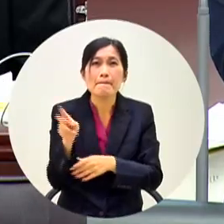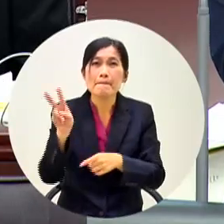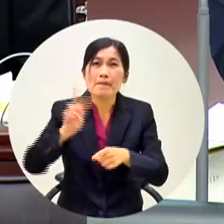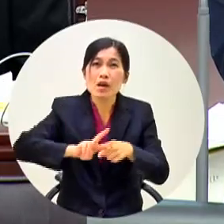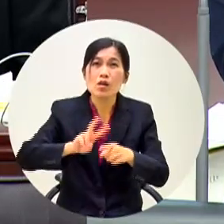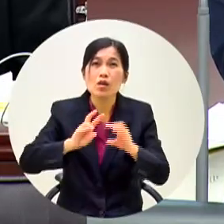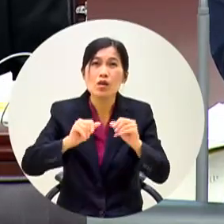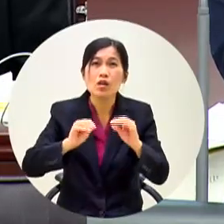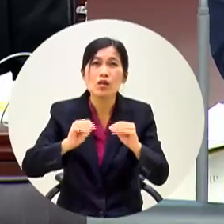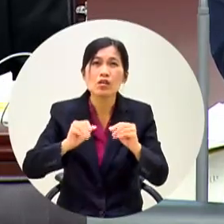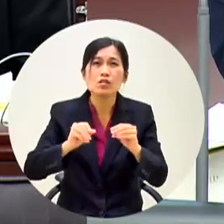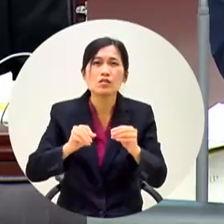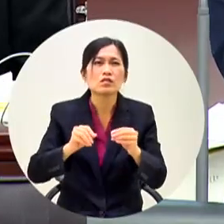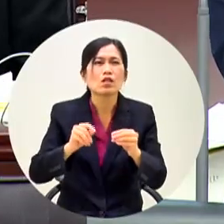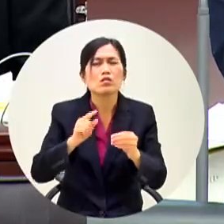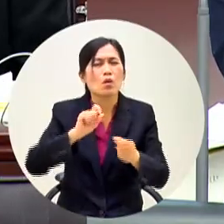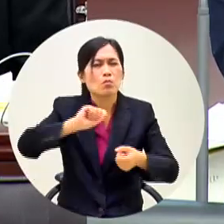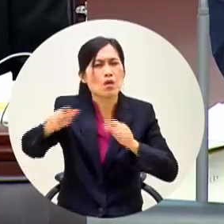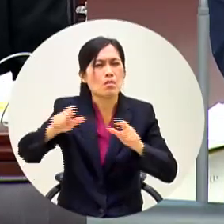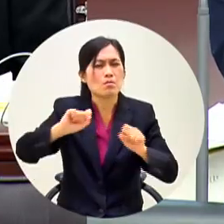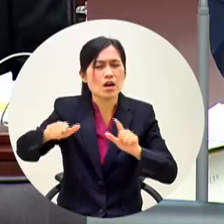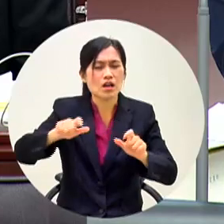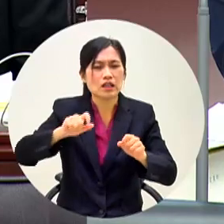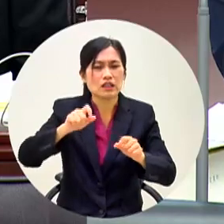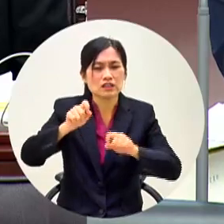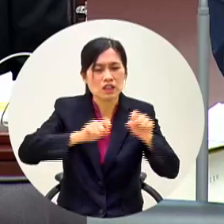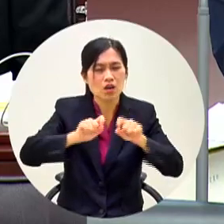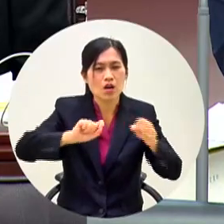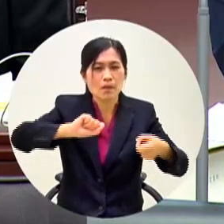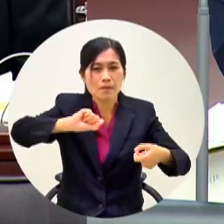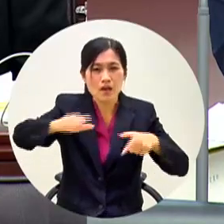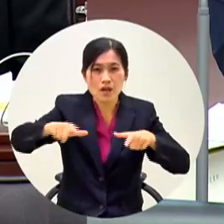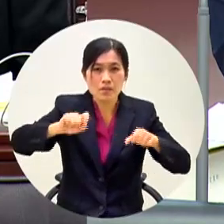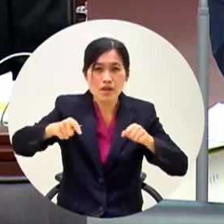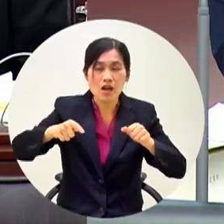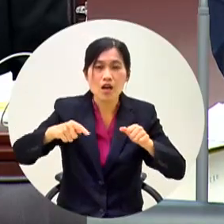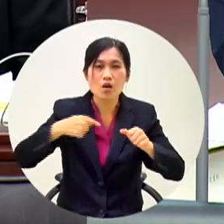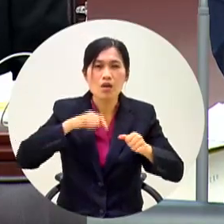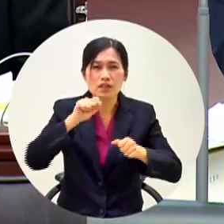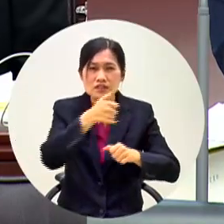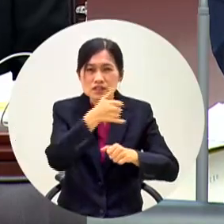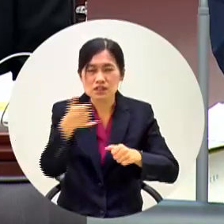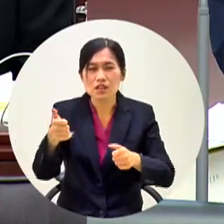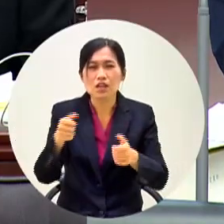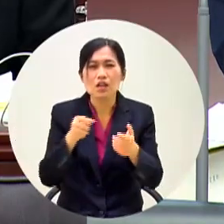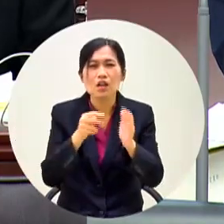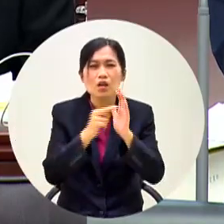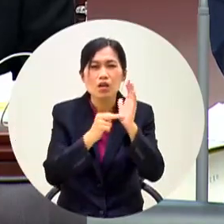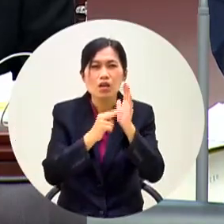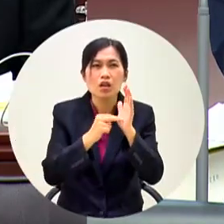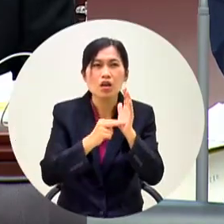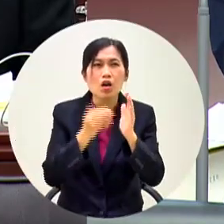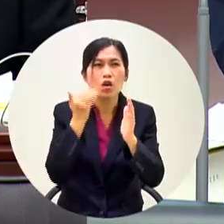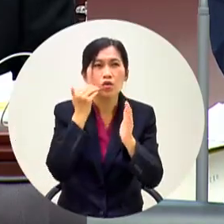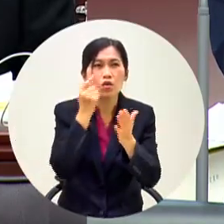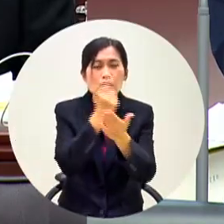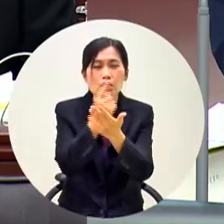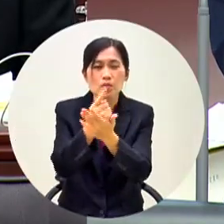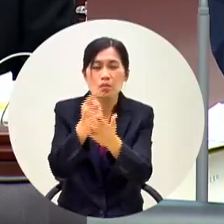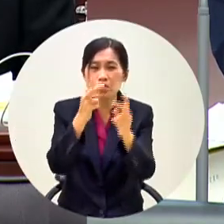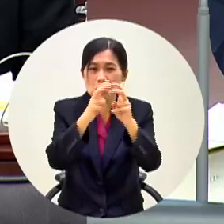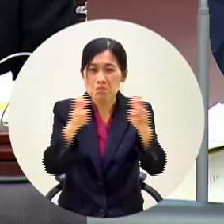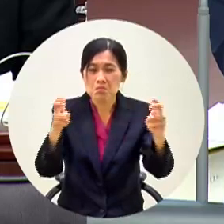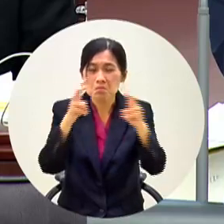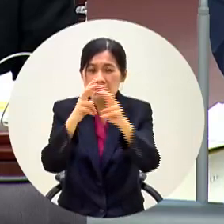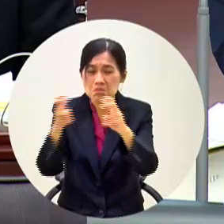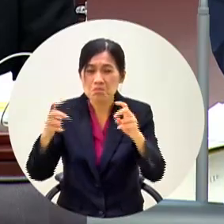先知道嘛。 这个是不同的方案啦，所以我跟。议员说我们现在在做哈，那庙你若逐间去照过，你就知影，